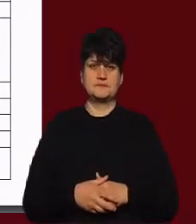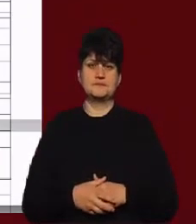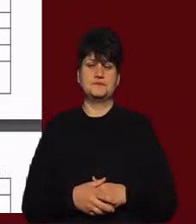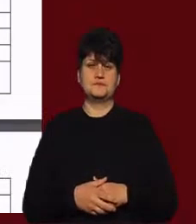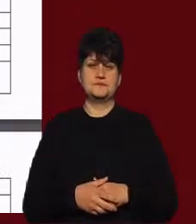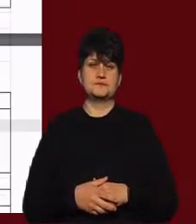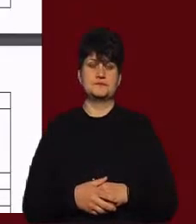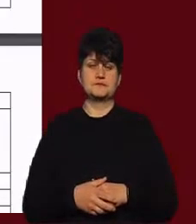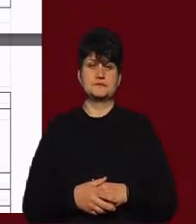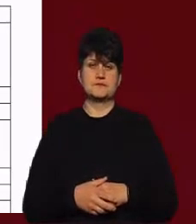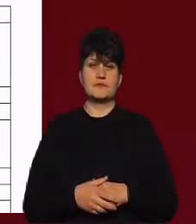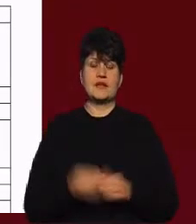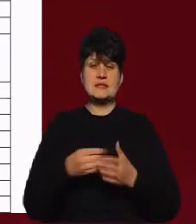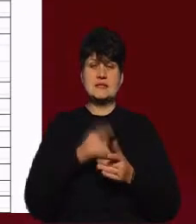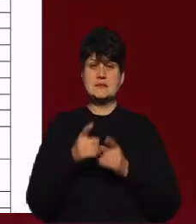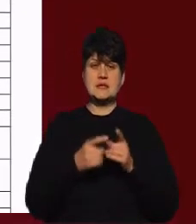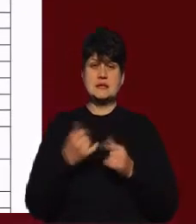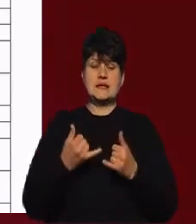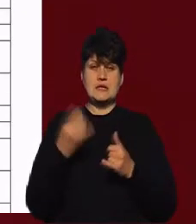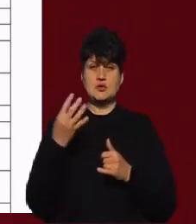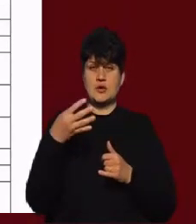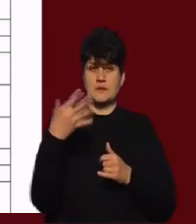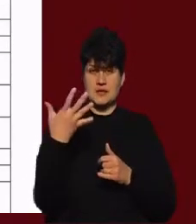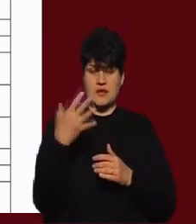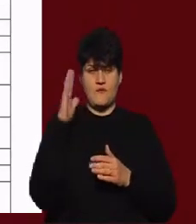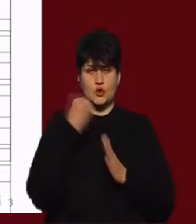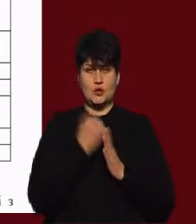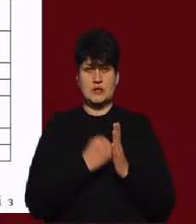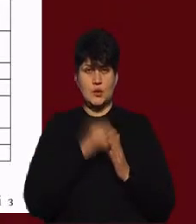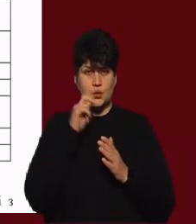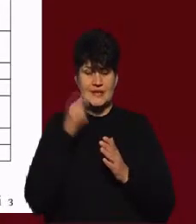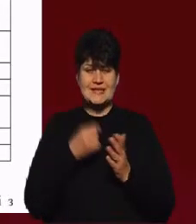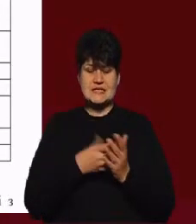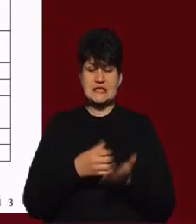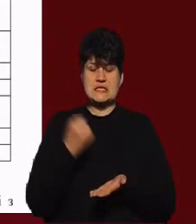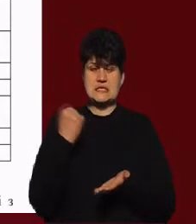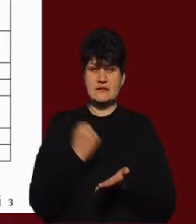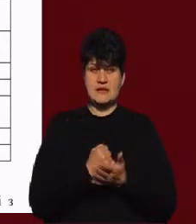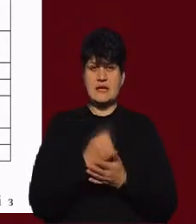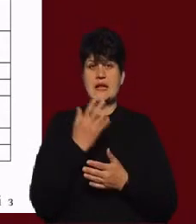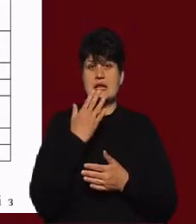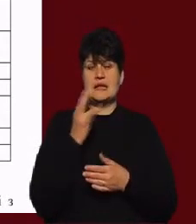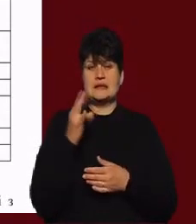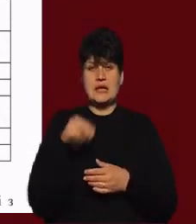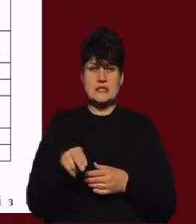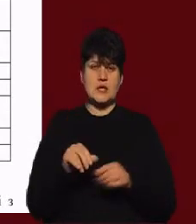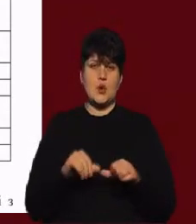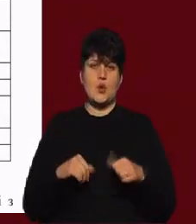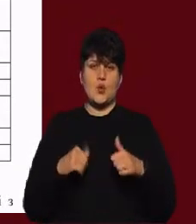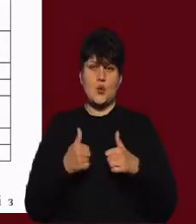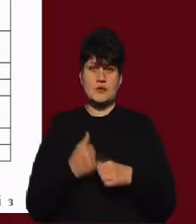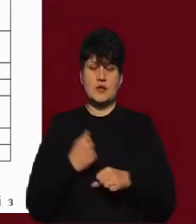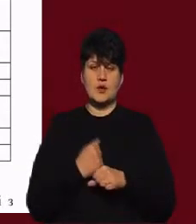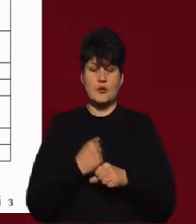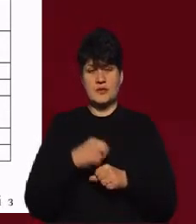тарифи змінили для 45 водоканалів України. Ціни затвердила Нацкомісія, що здійснює державне регулювання у сферах енергетики